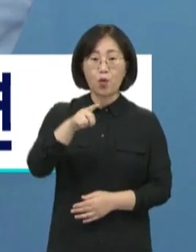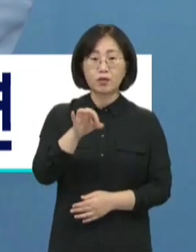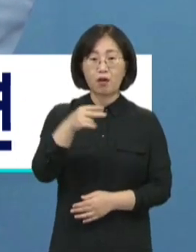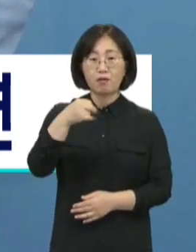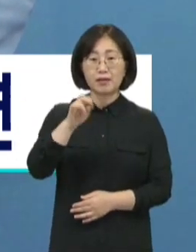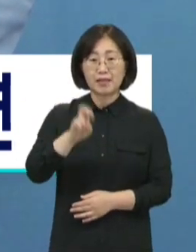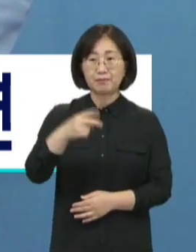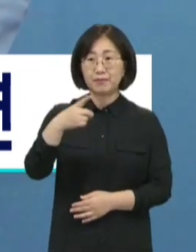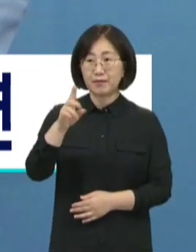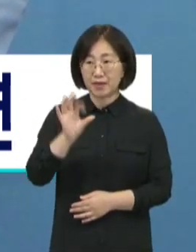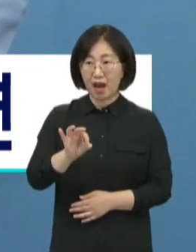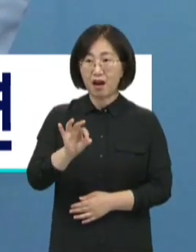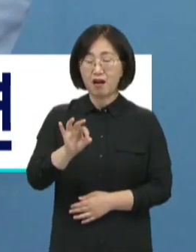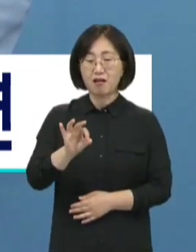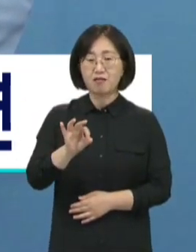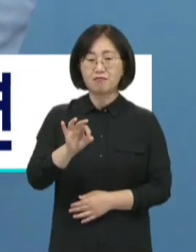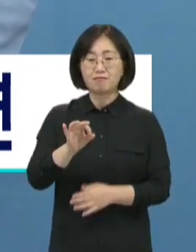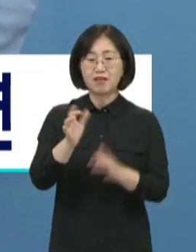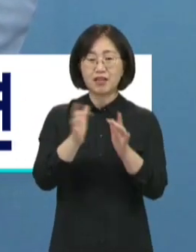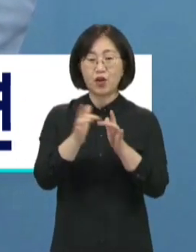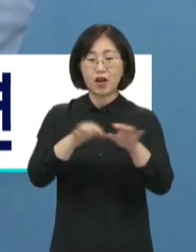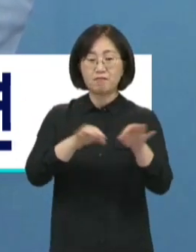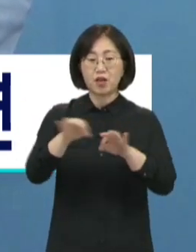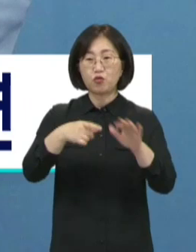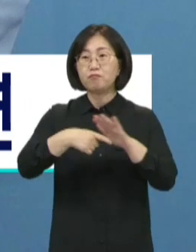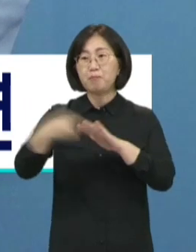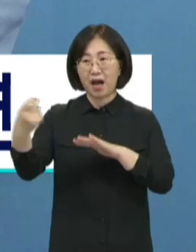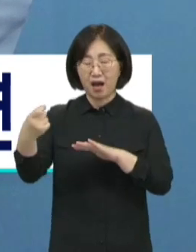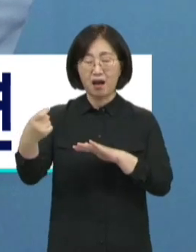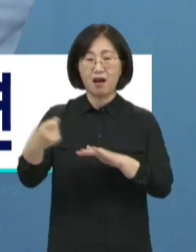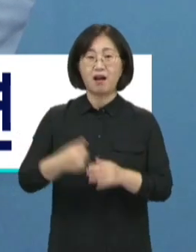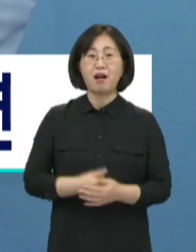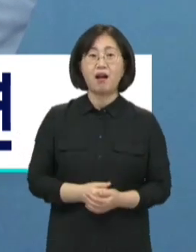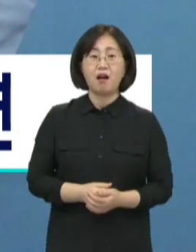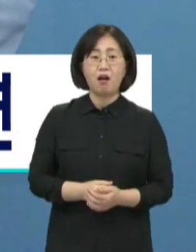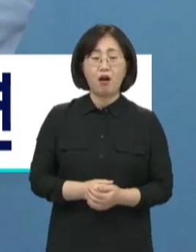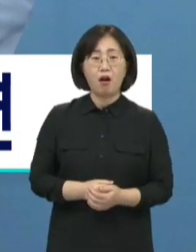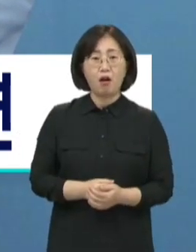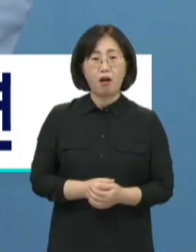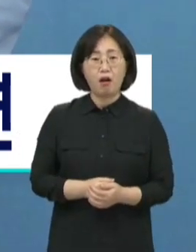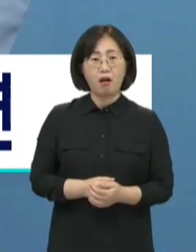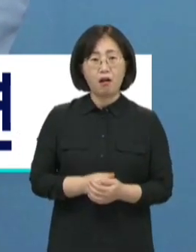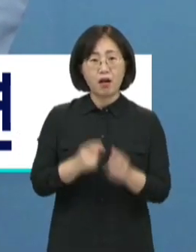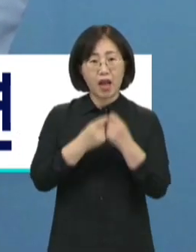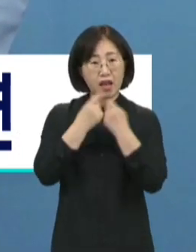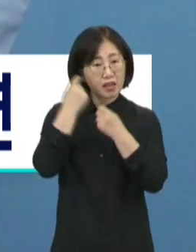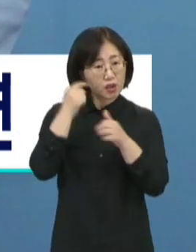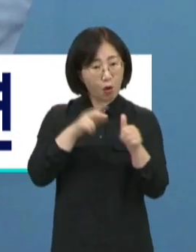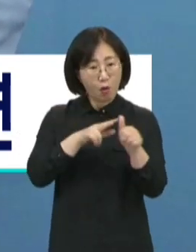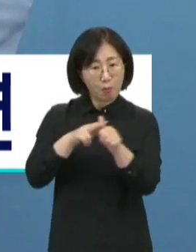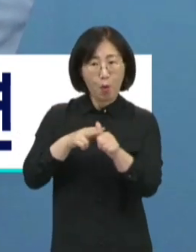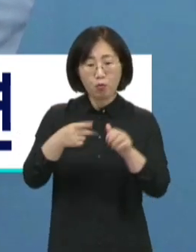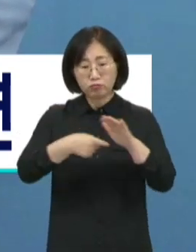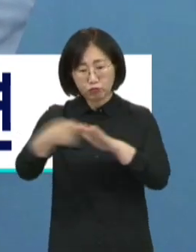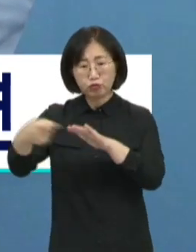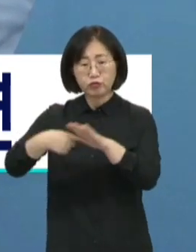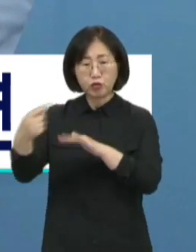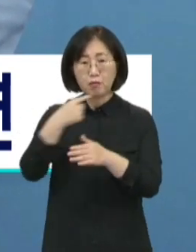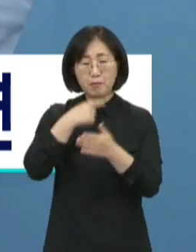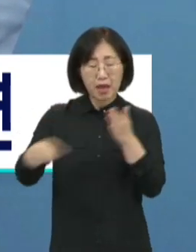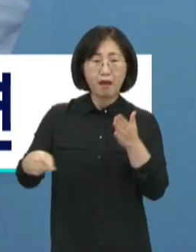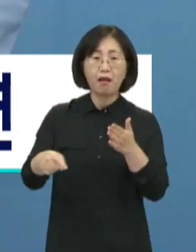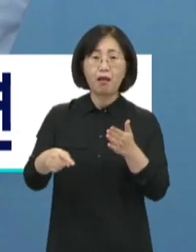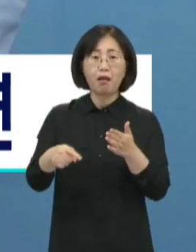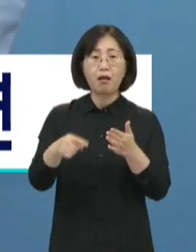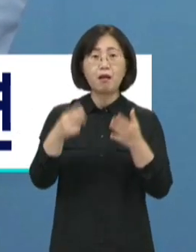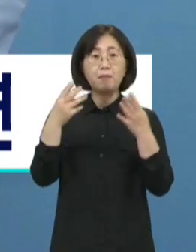해킹 공격으로 개인정보 유출 정황이 드러났는데요. 분야를 가리지 않고 개인정보 유출 피해가 잇따르고 있는데 왜 그런